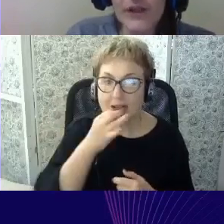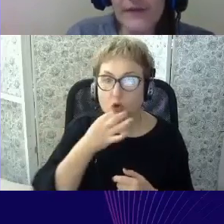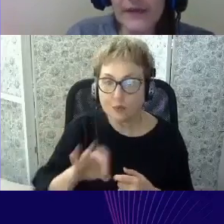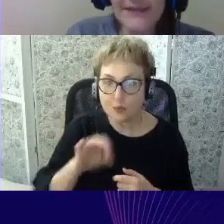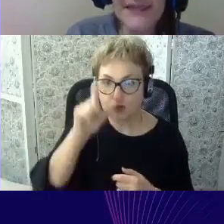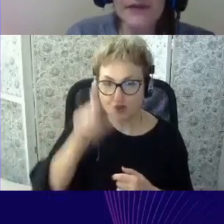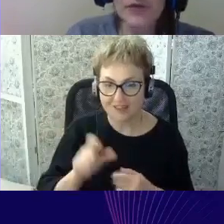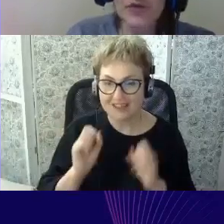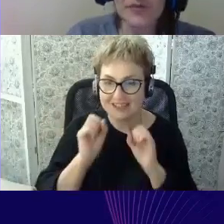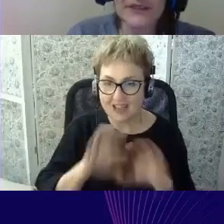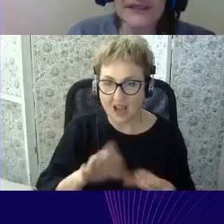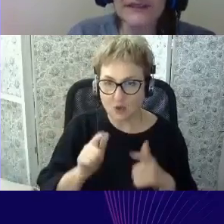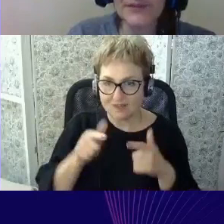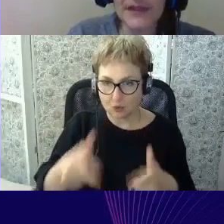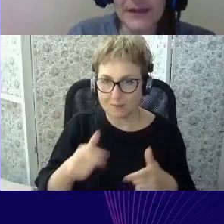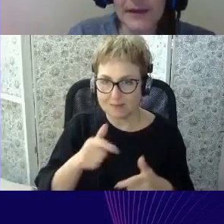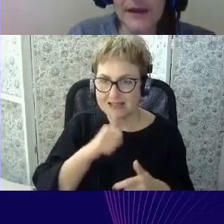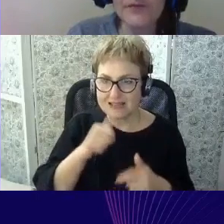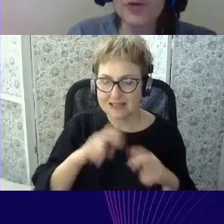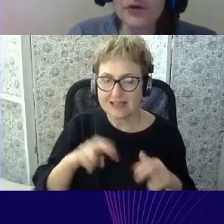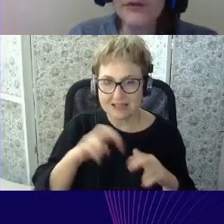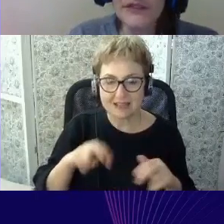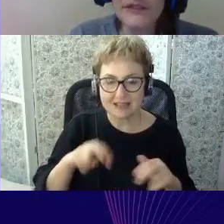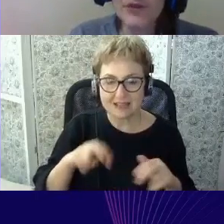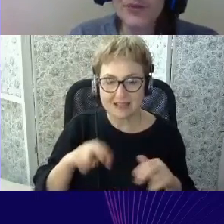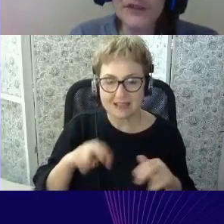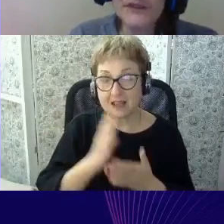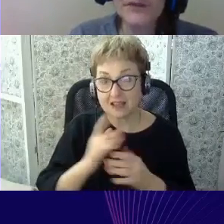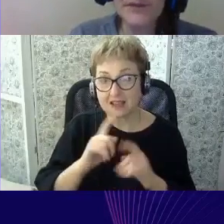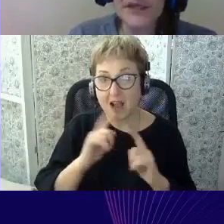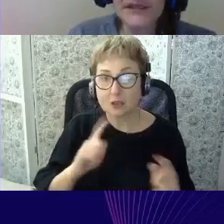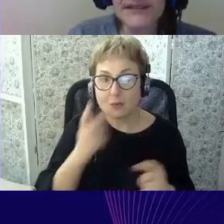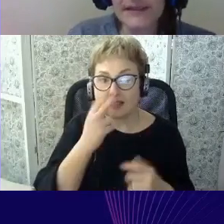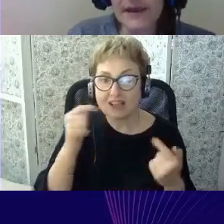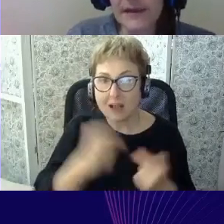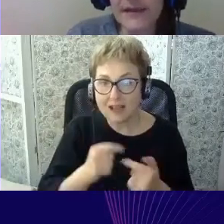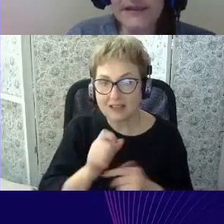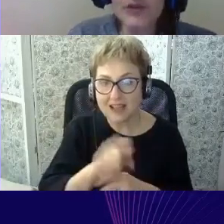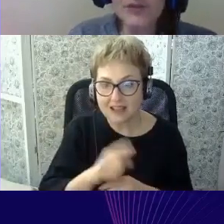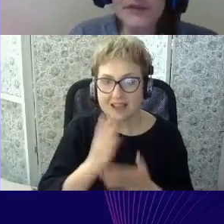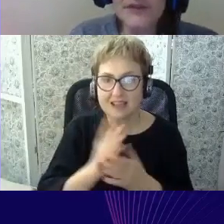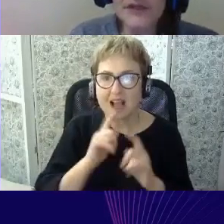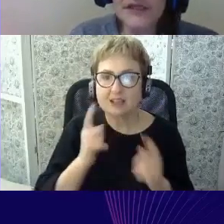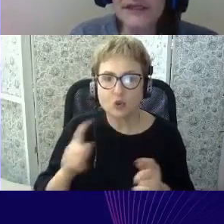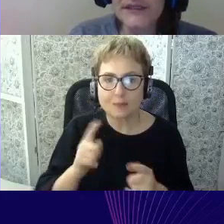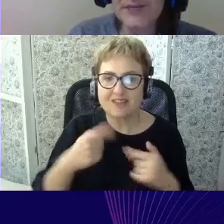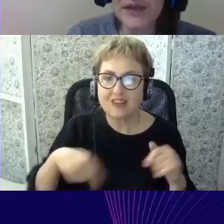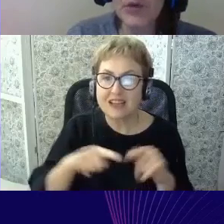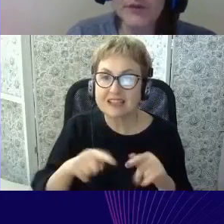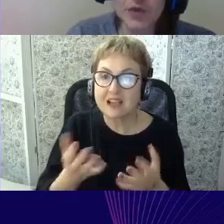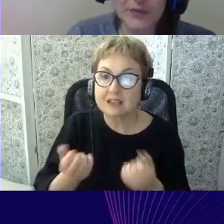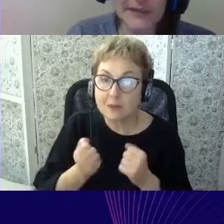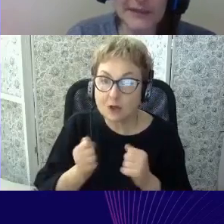Любой человек сдает вступительные испытания. Безусловно, есть особенности в адаптации заданий, есть особенности в